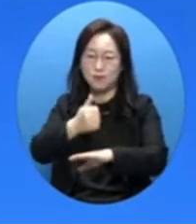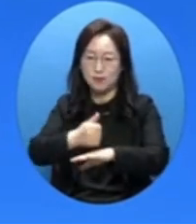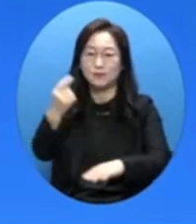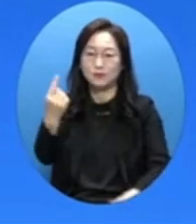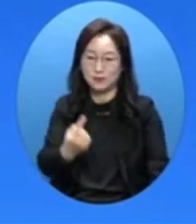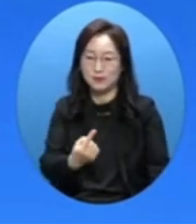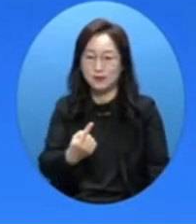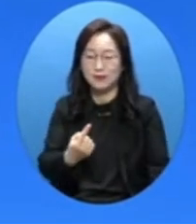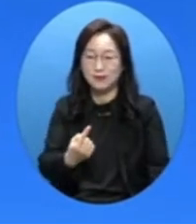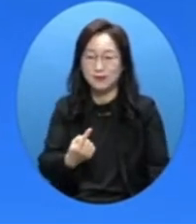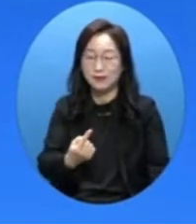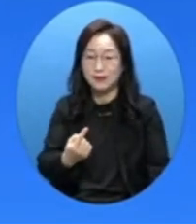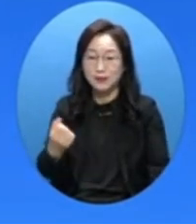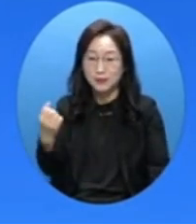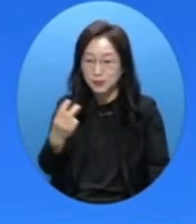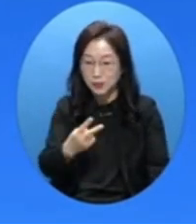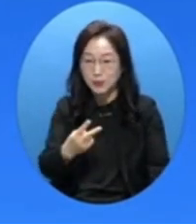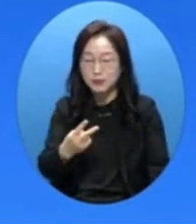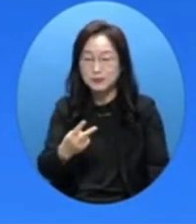동시에